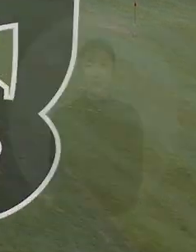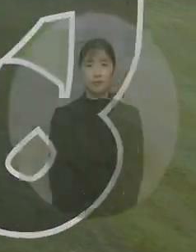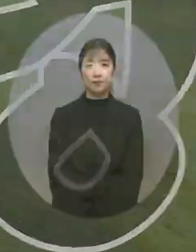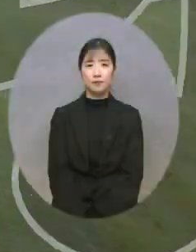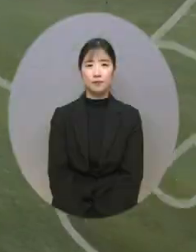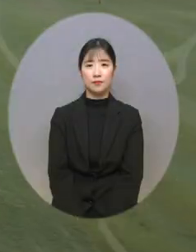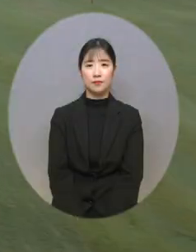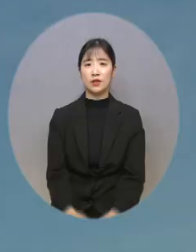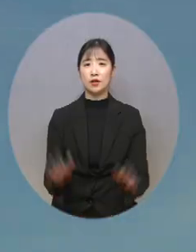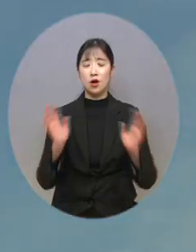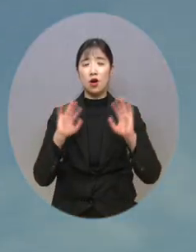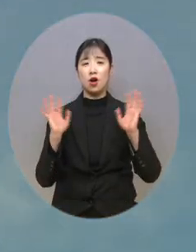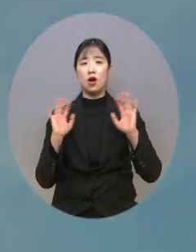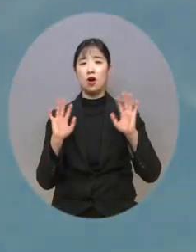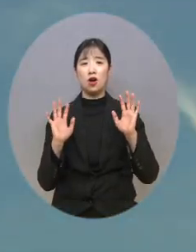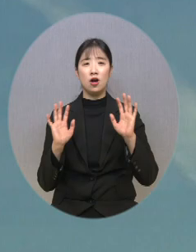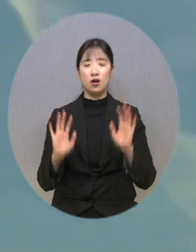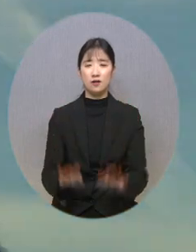안녕.